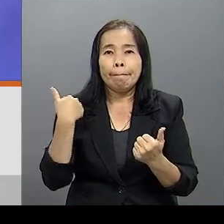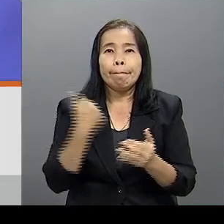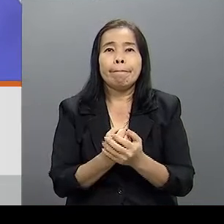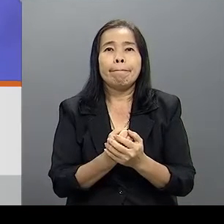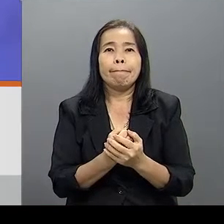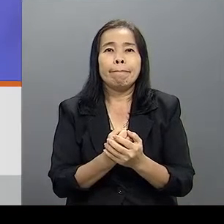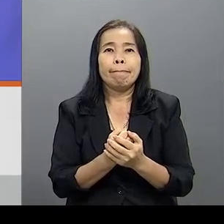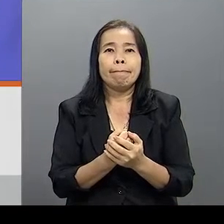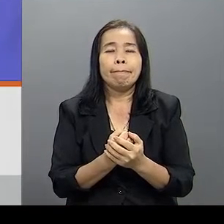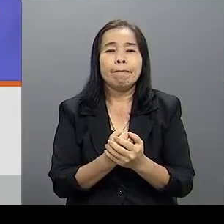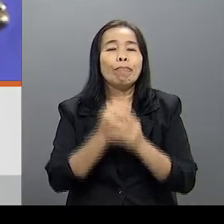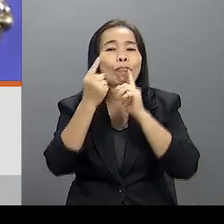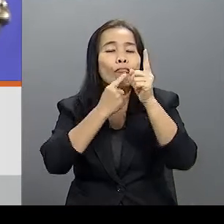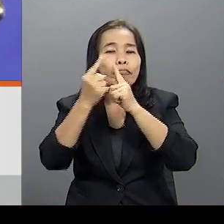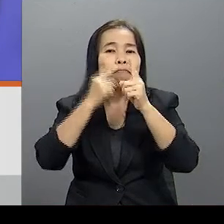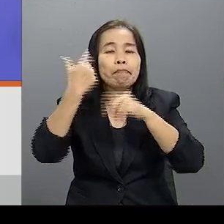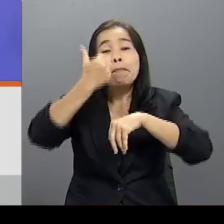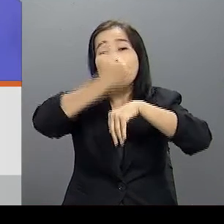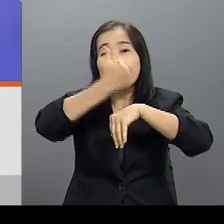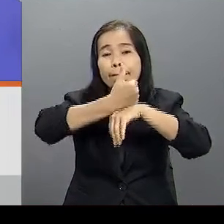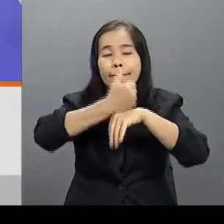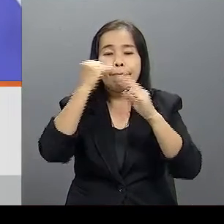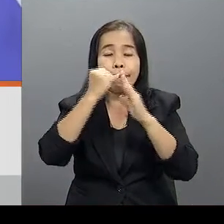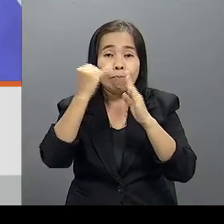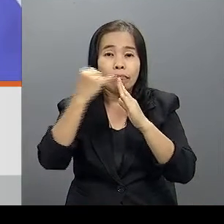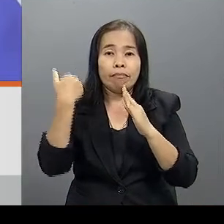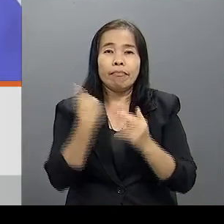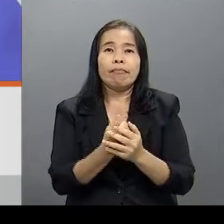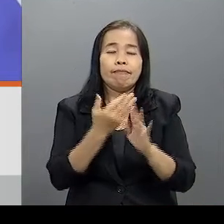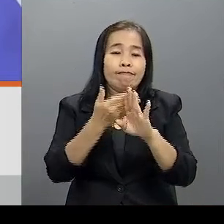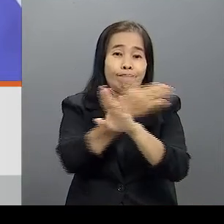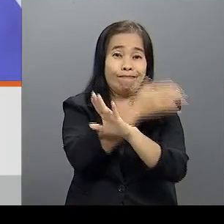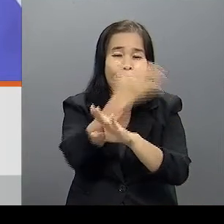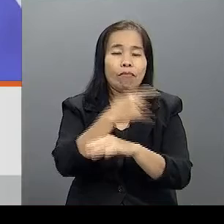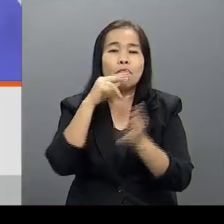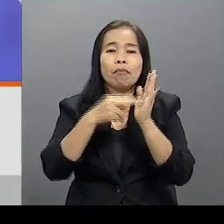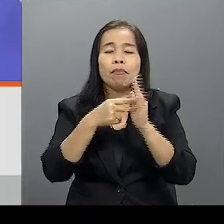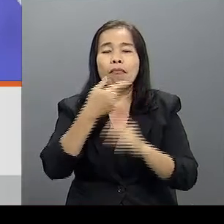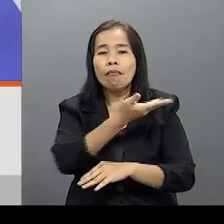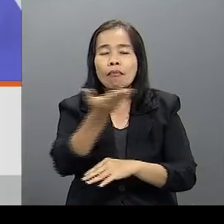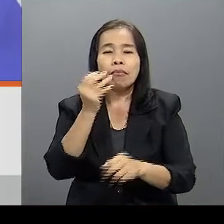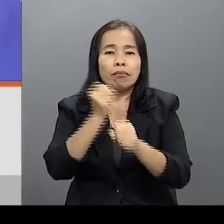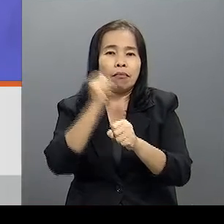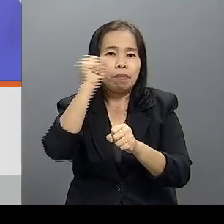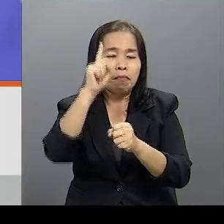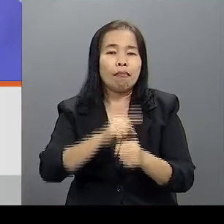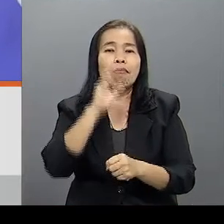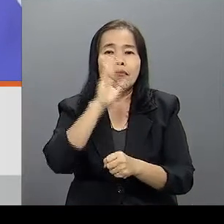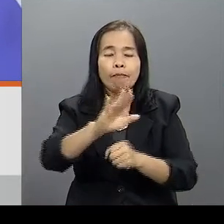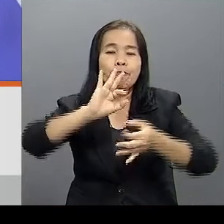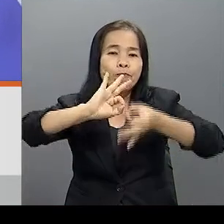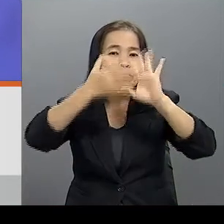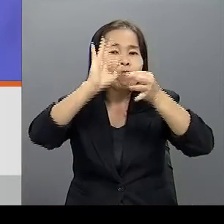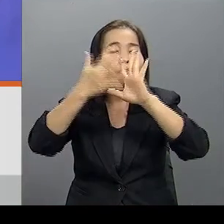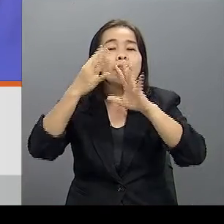ท่านได้กรณาสั่งการตั้งแต่ต้นปีมาและว่าให้มีการดำเินการในเรื่องของไป่าที่อาจจะเกิดขึ้น